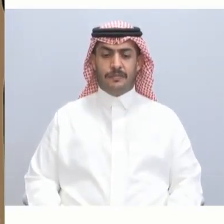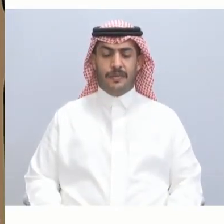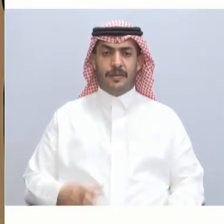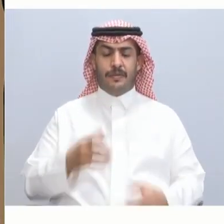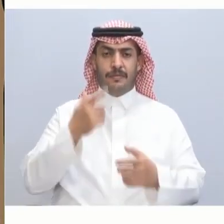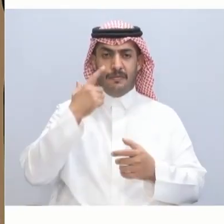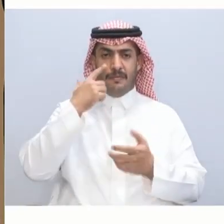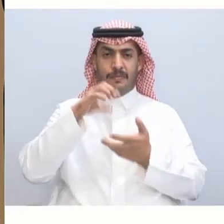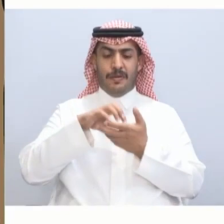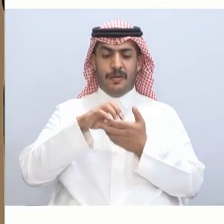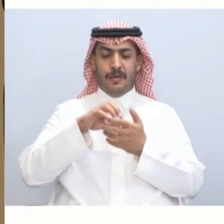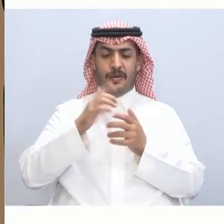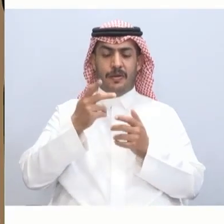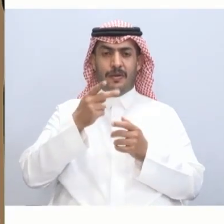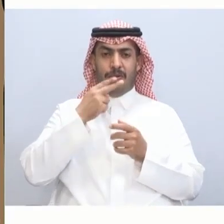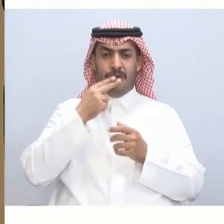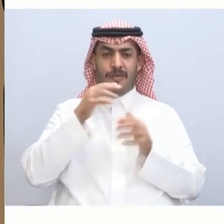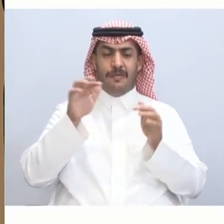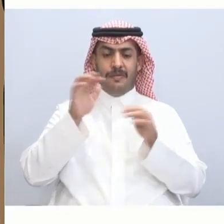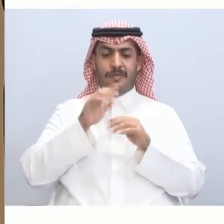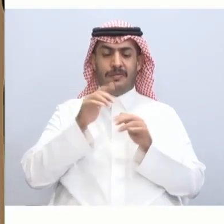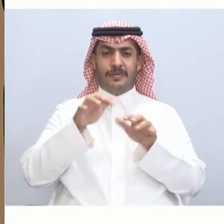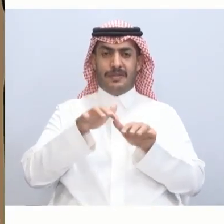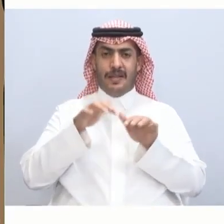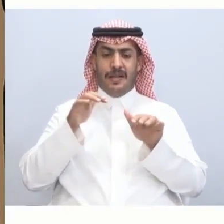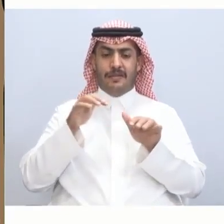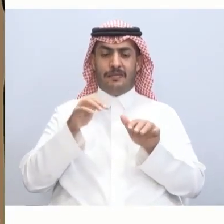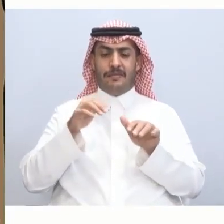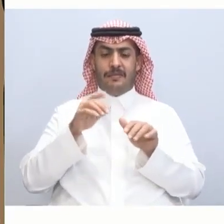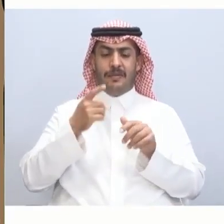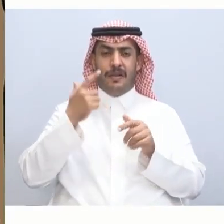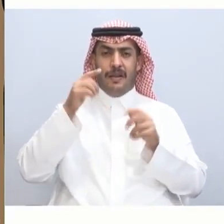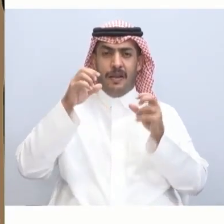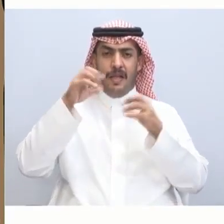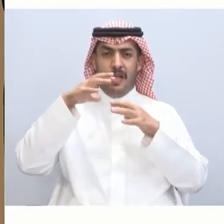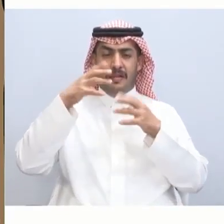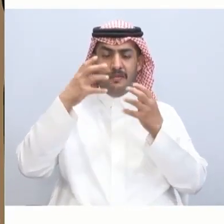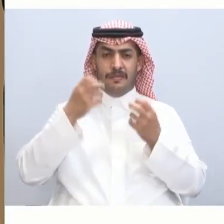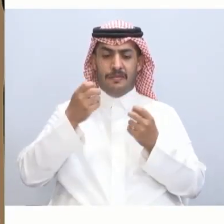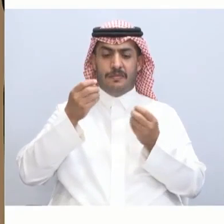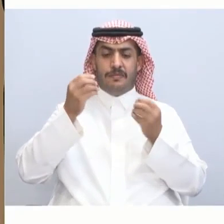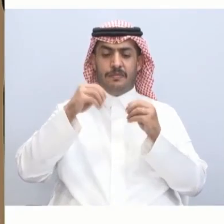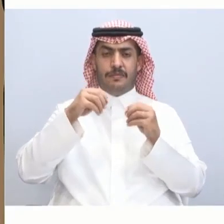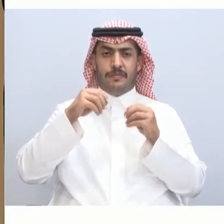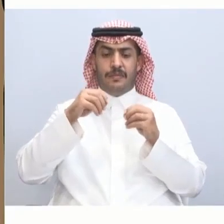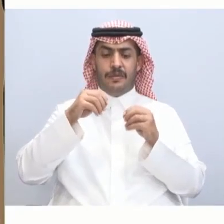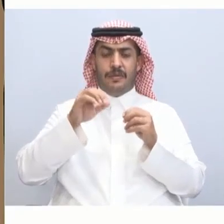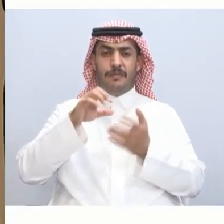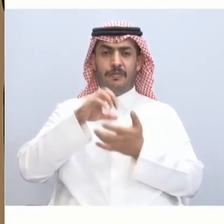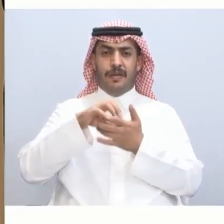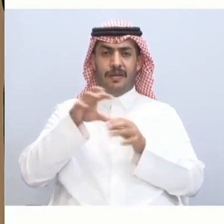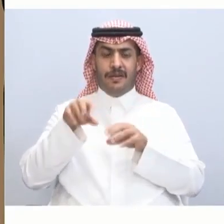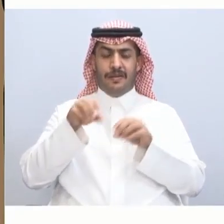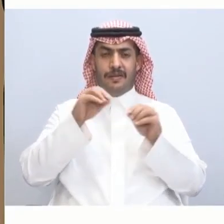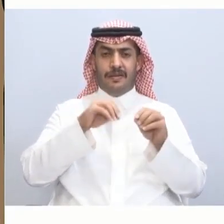بيئيه الضباب والدخان الازدحام نقص الاضاءه او الافراط فيها تغيير البيئه